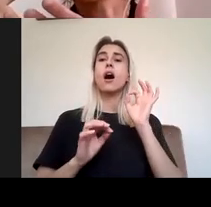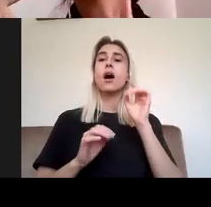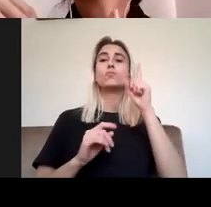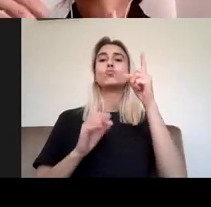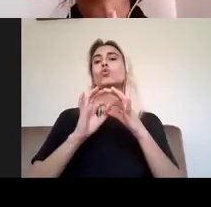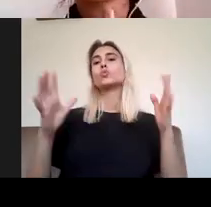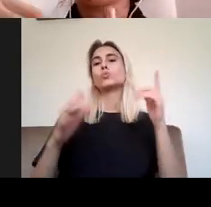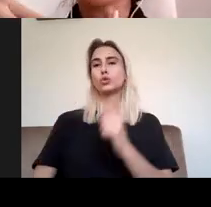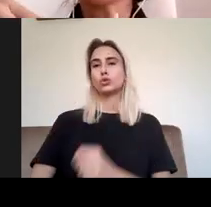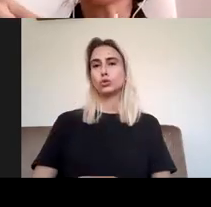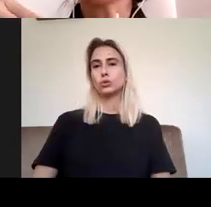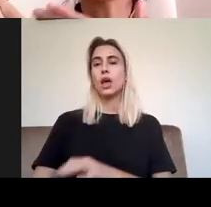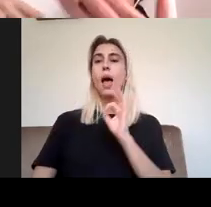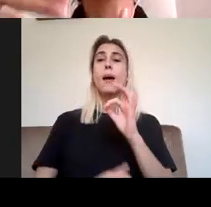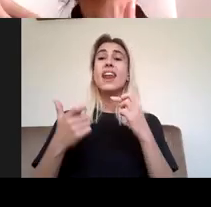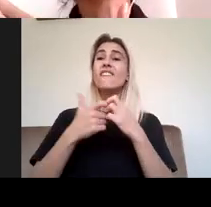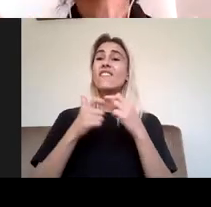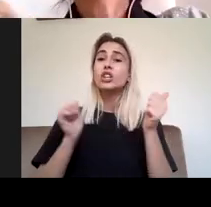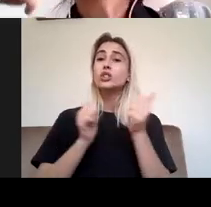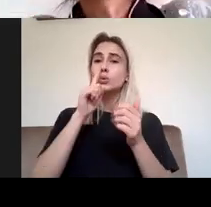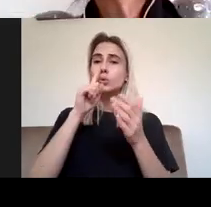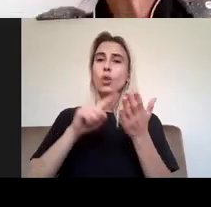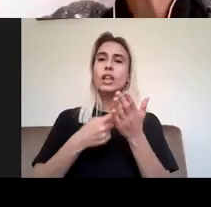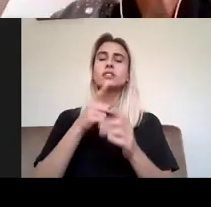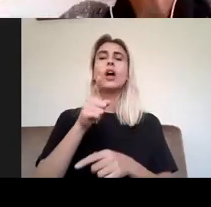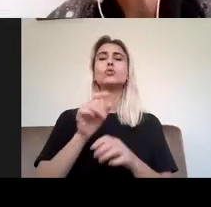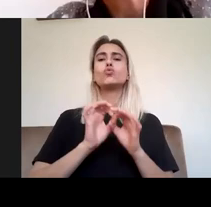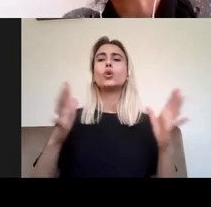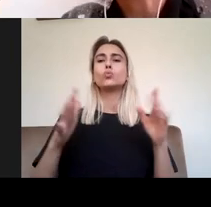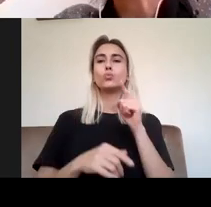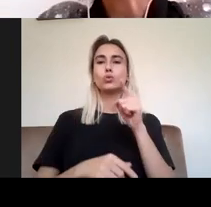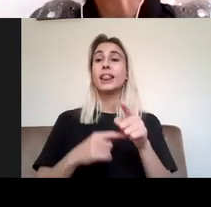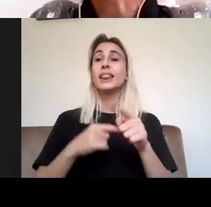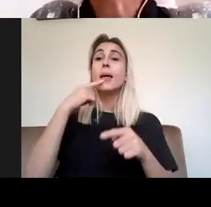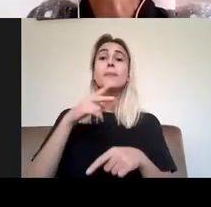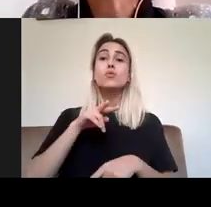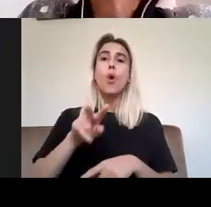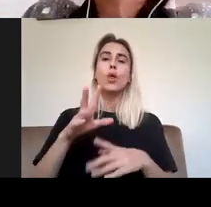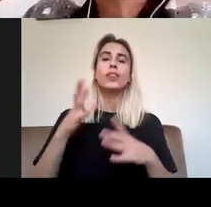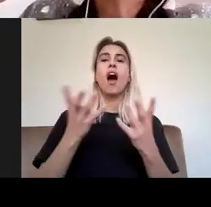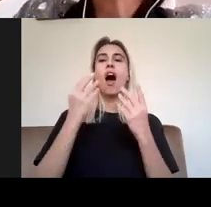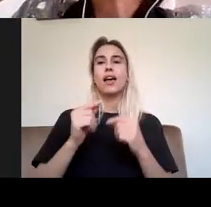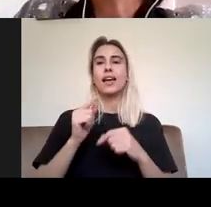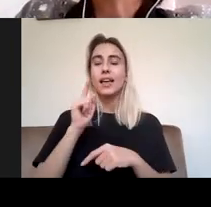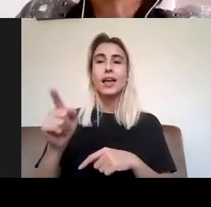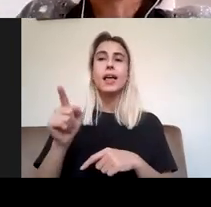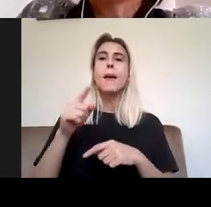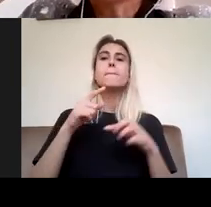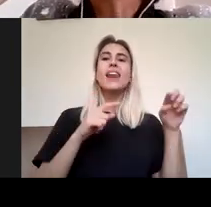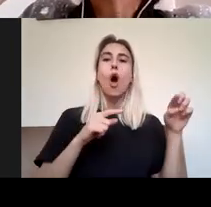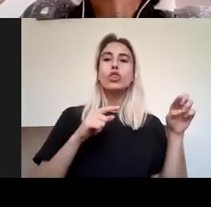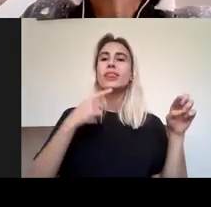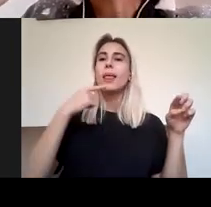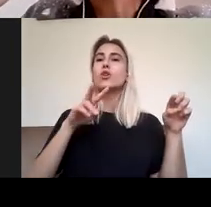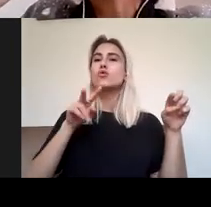çözmüş. Özellikle refakatçi noktasında çözmüş. Demir yolu farklı boyutlarda daha iyi. Peronla demir yolu, yani